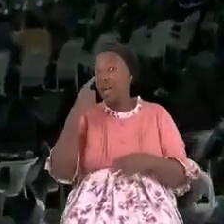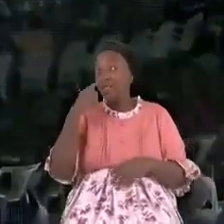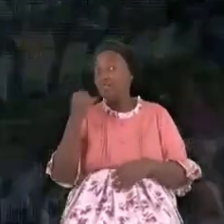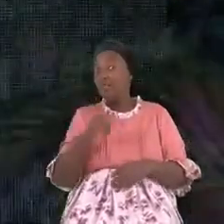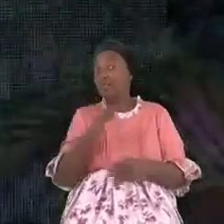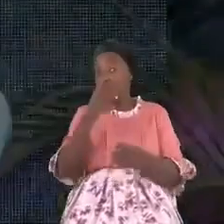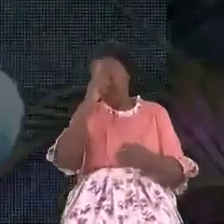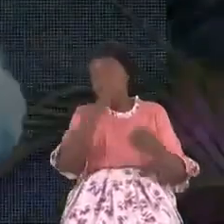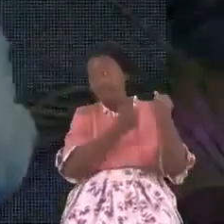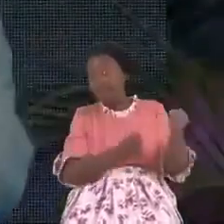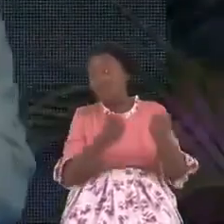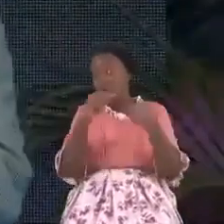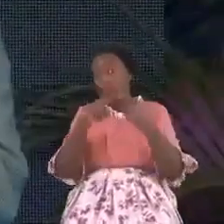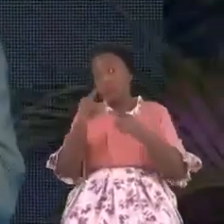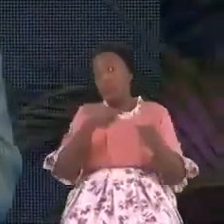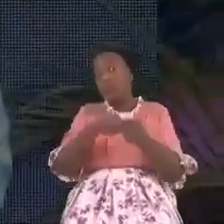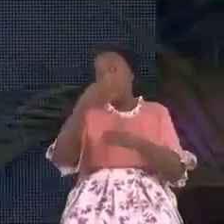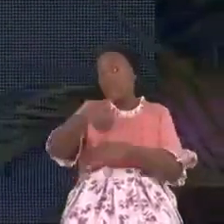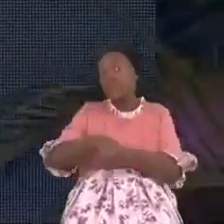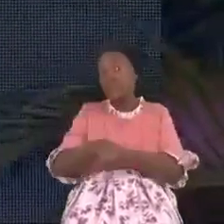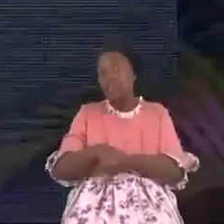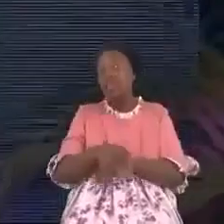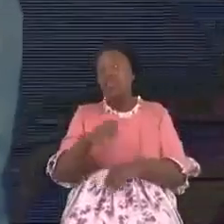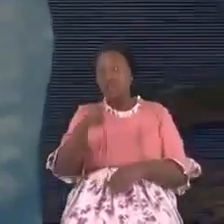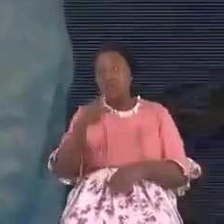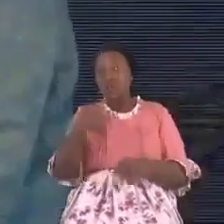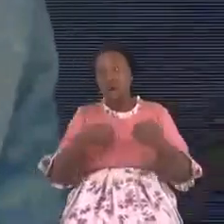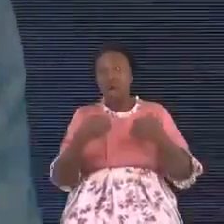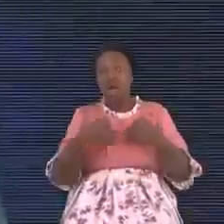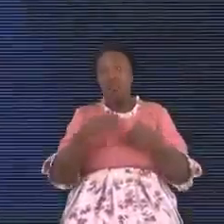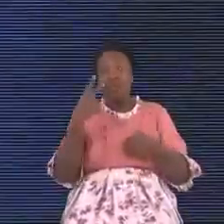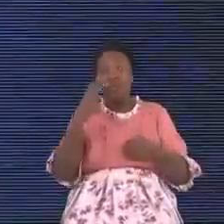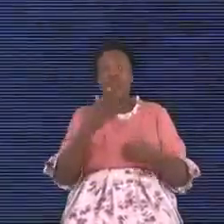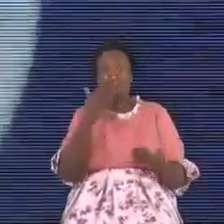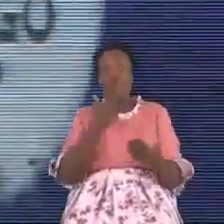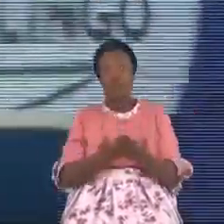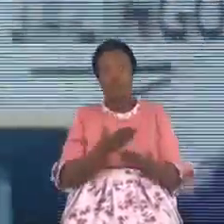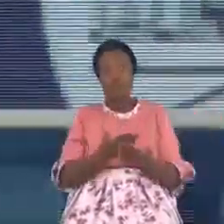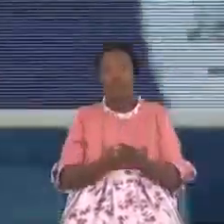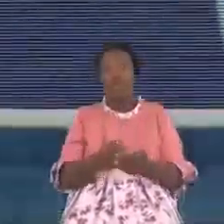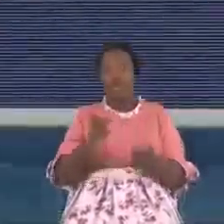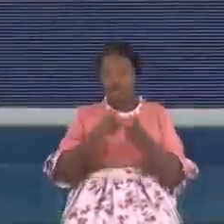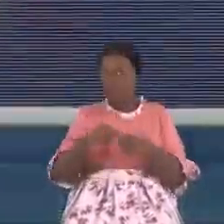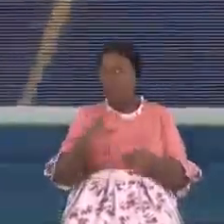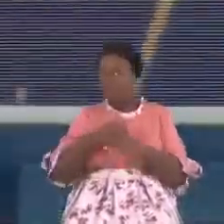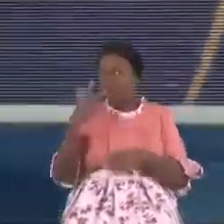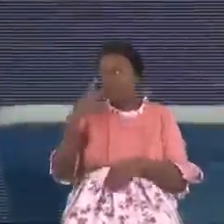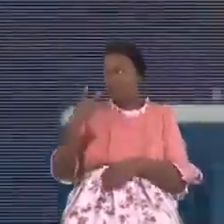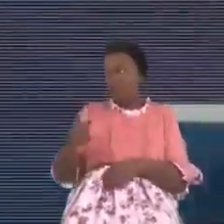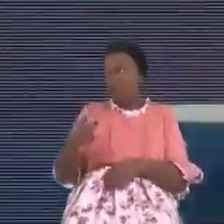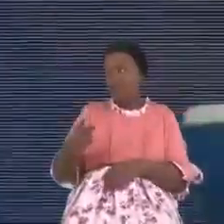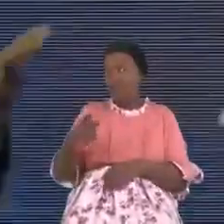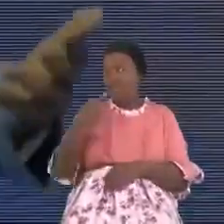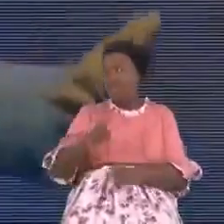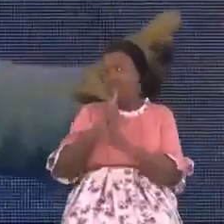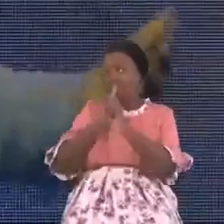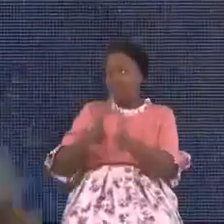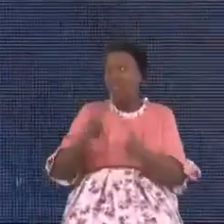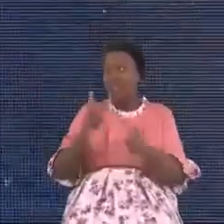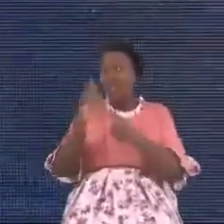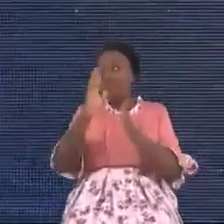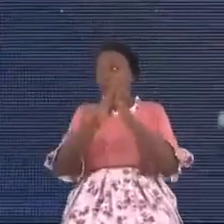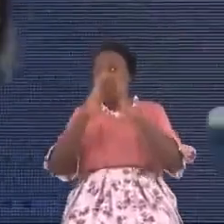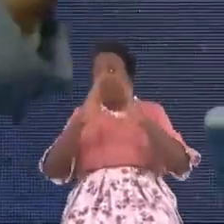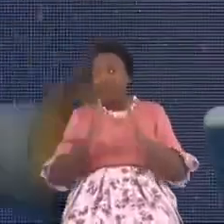okwukwe na-abịakwasị gị n'abalị a, ịhụwo nke ọma. Ọ bụrụ na gị ahụ ọzịza nye ekpere gị